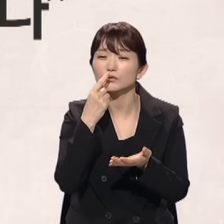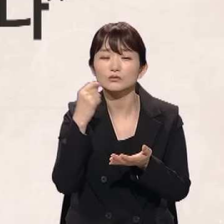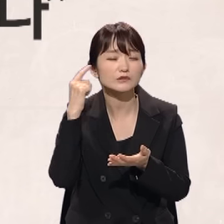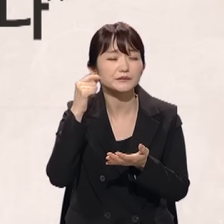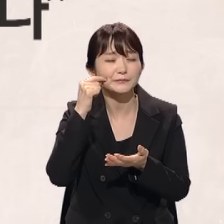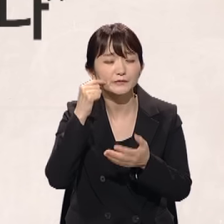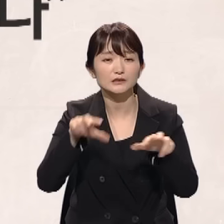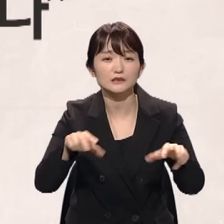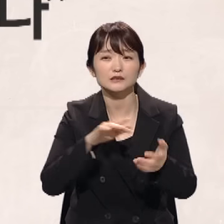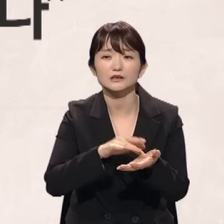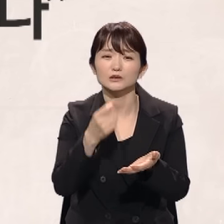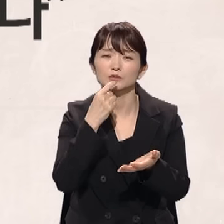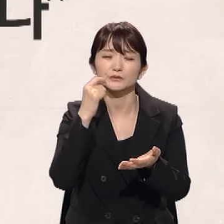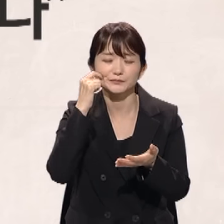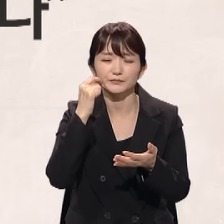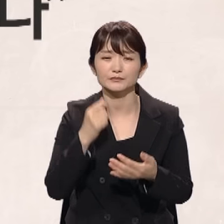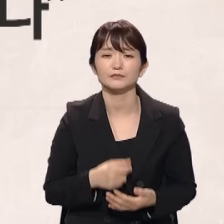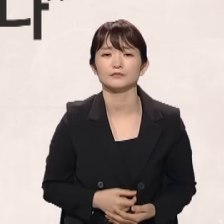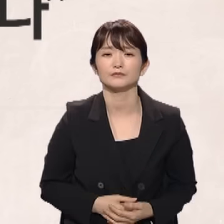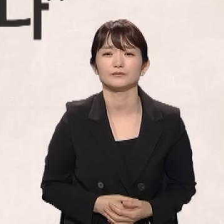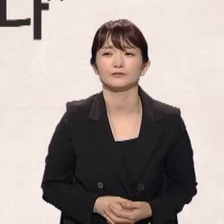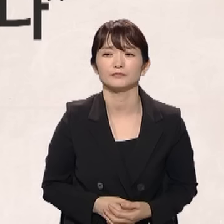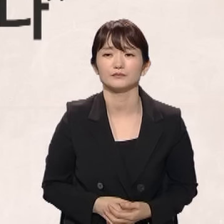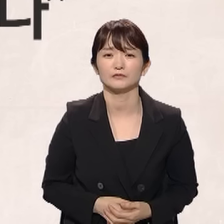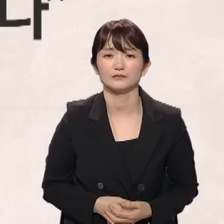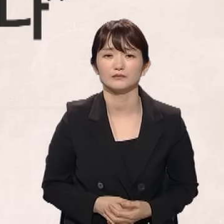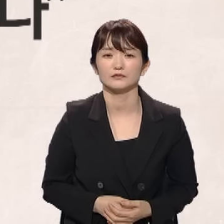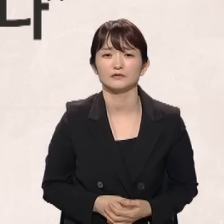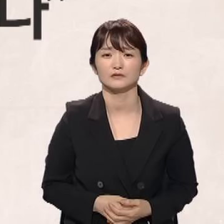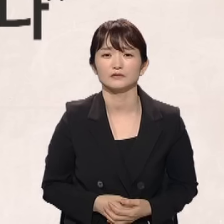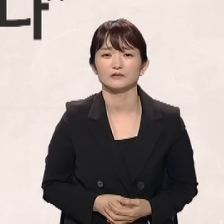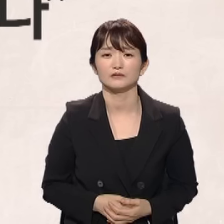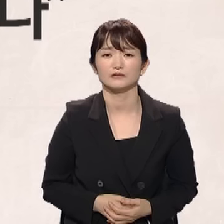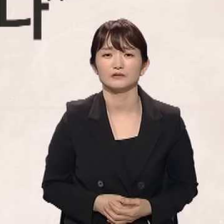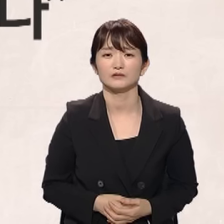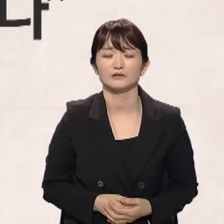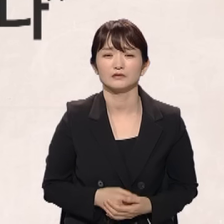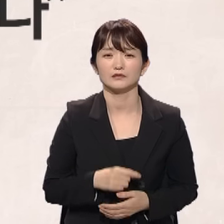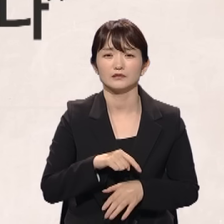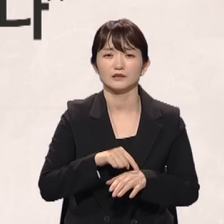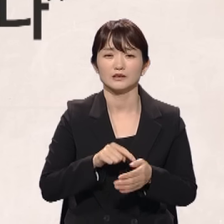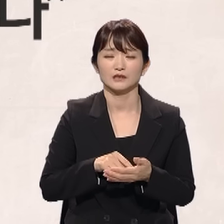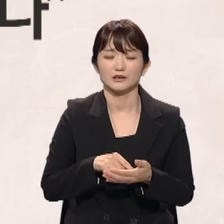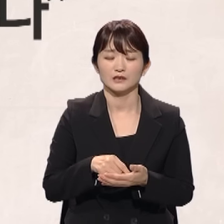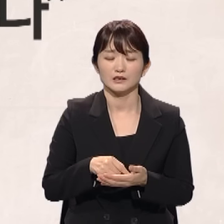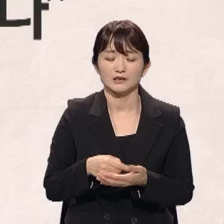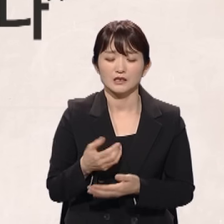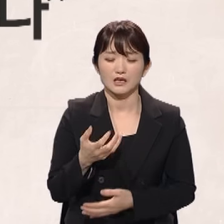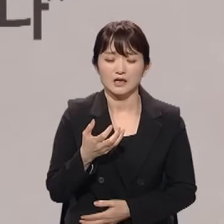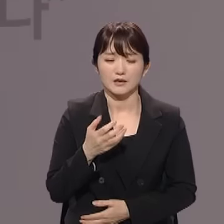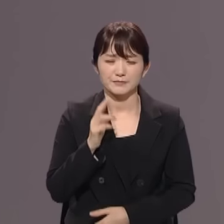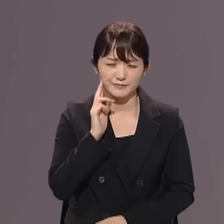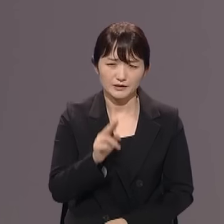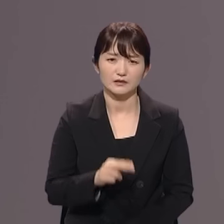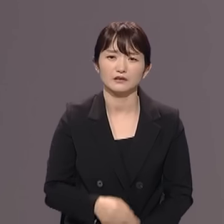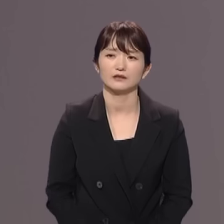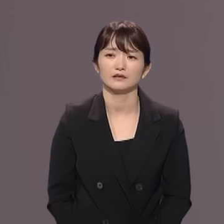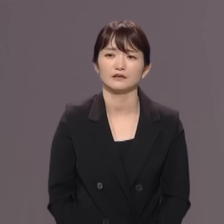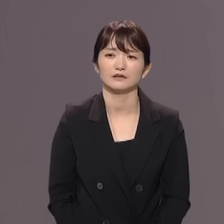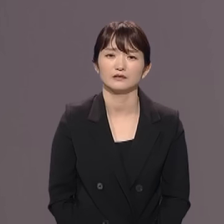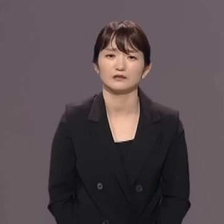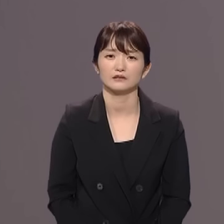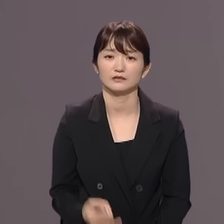먹고 있다 이렇게 얘기를 하셨어요. 그러니까 굉장히 극심한 마음의 고통을 받고 있는 것은 이제 당연히 사실이겠죠. 그래서